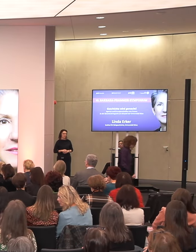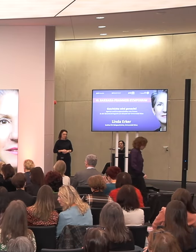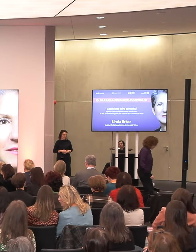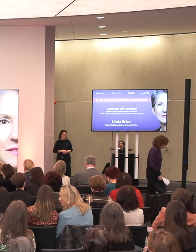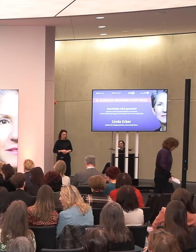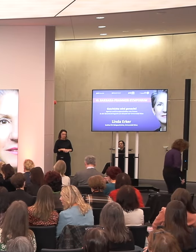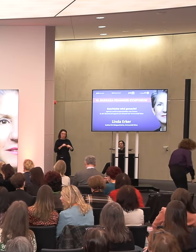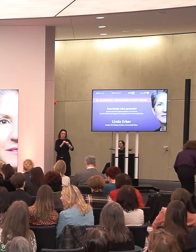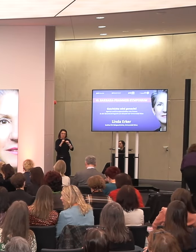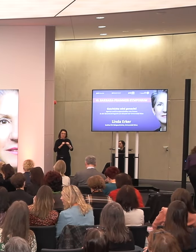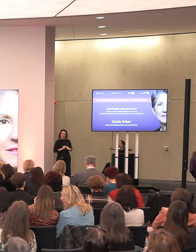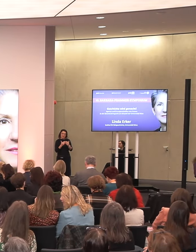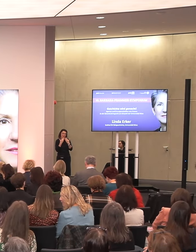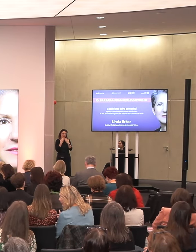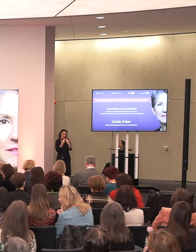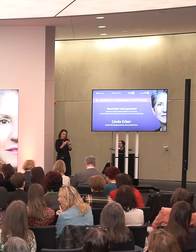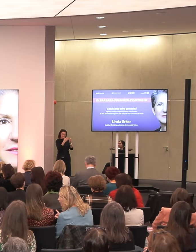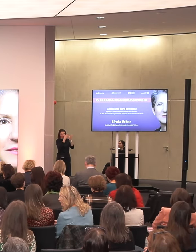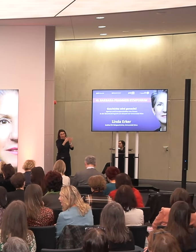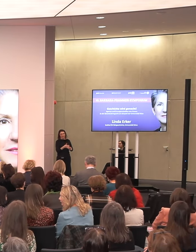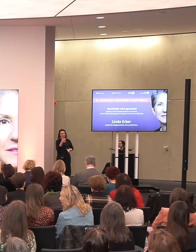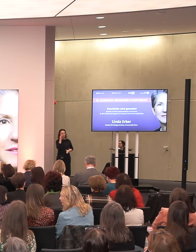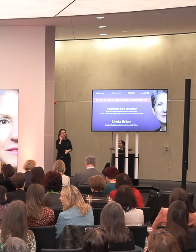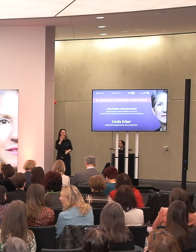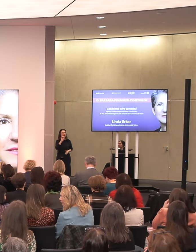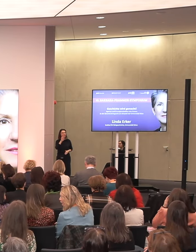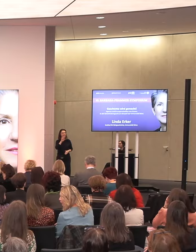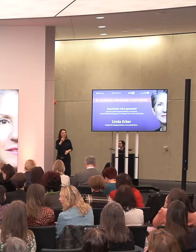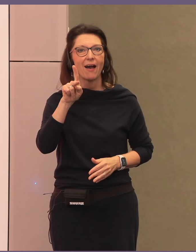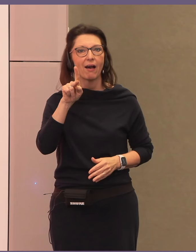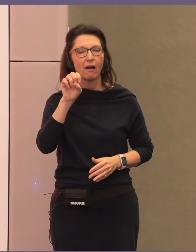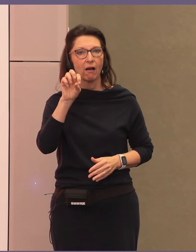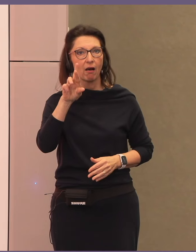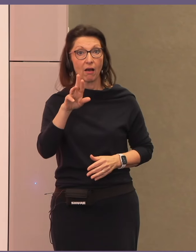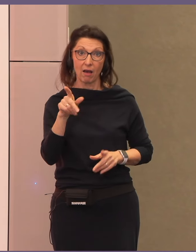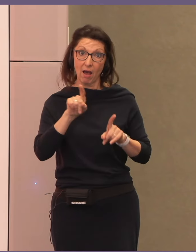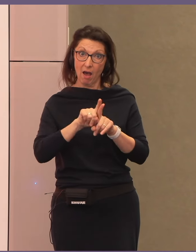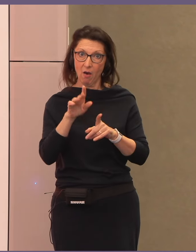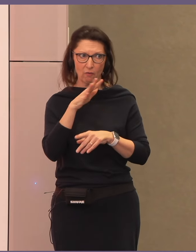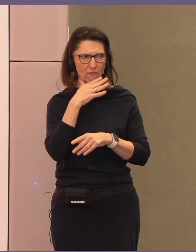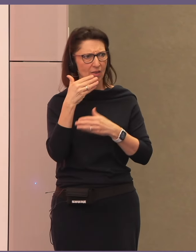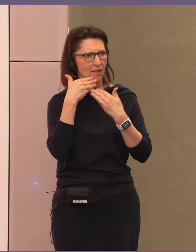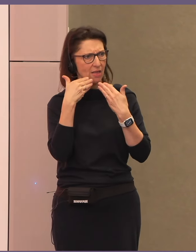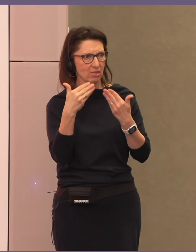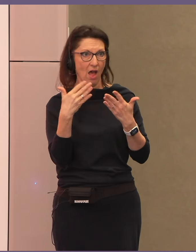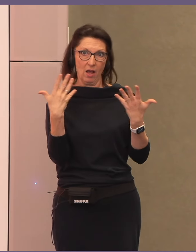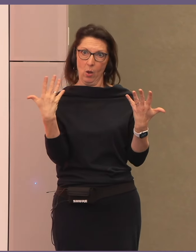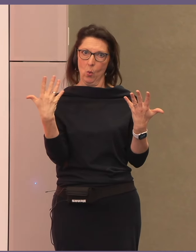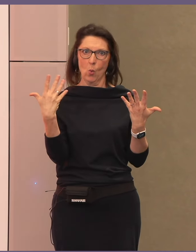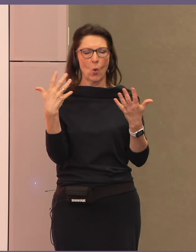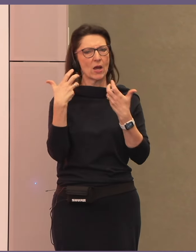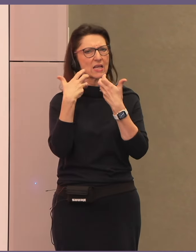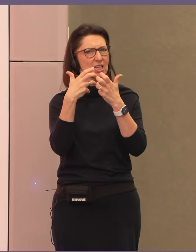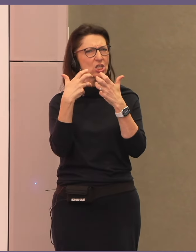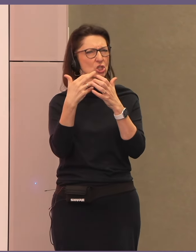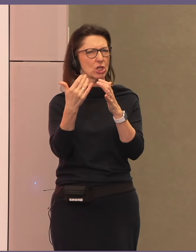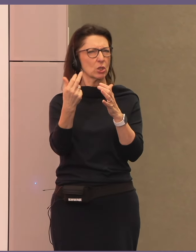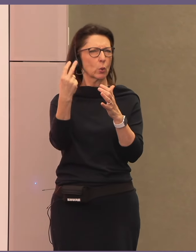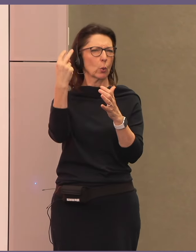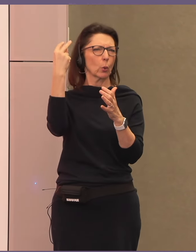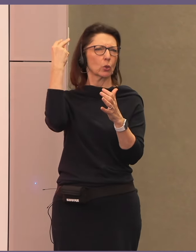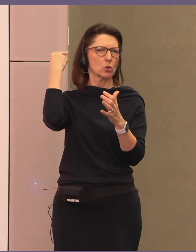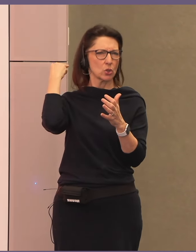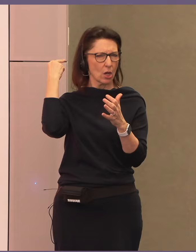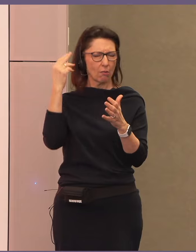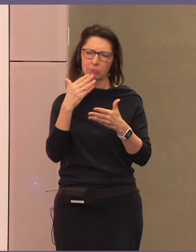Herzlichen Dank, Linda Erker, danke vielmals auch für diesen großen historischen Kontext und